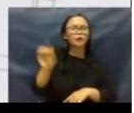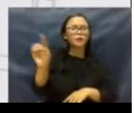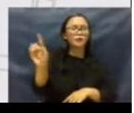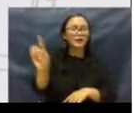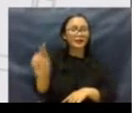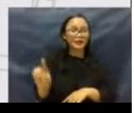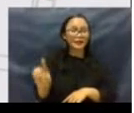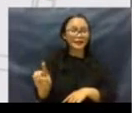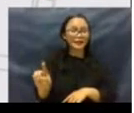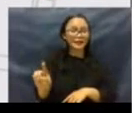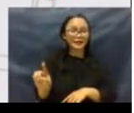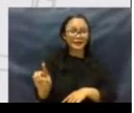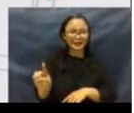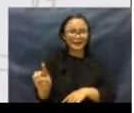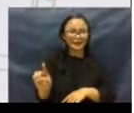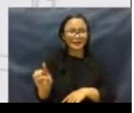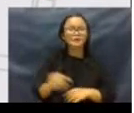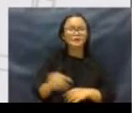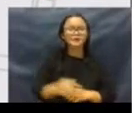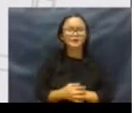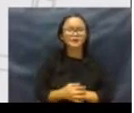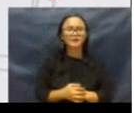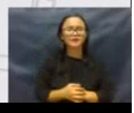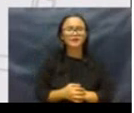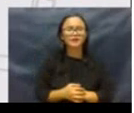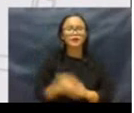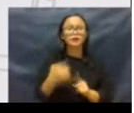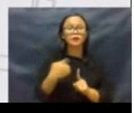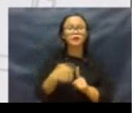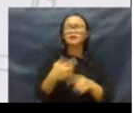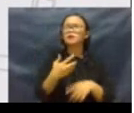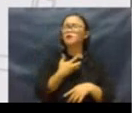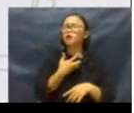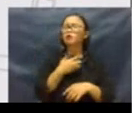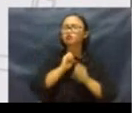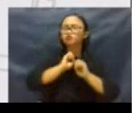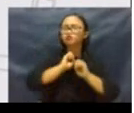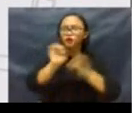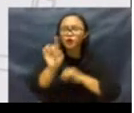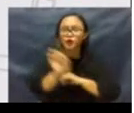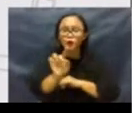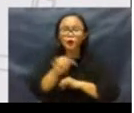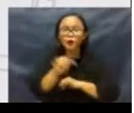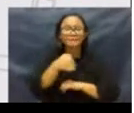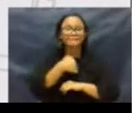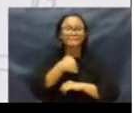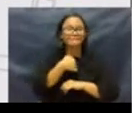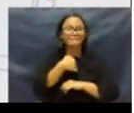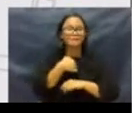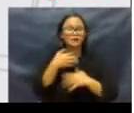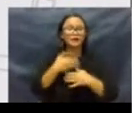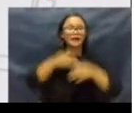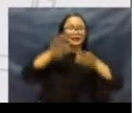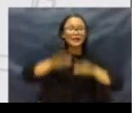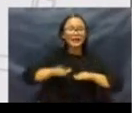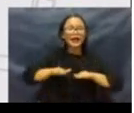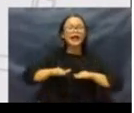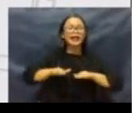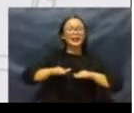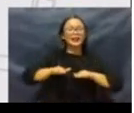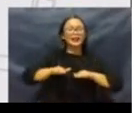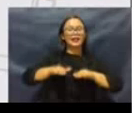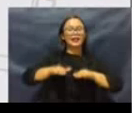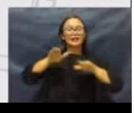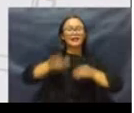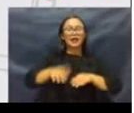juga mungkin sedikit memperkenalkan kepada Bapak dan Ibu, saya kebetulan tempat tinggalnya punggung-punggungan dengan stasiun